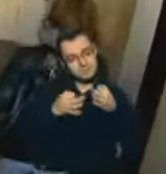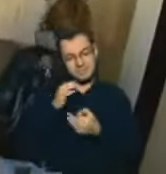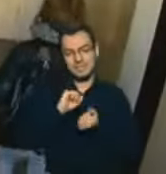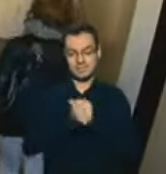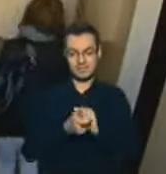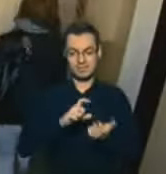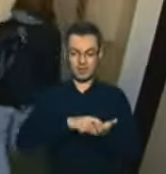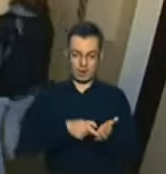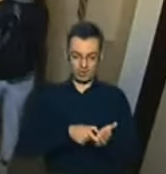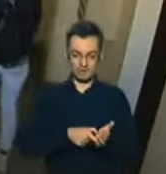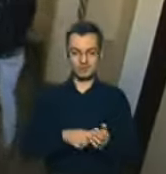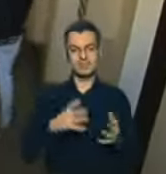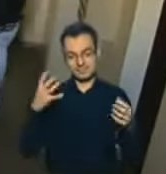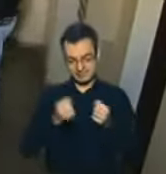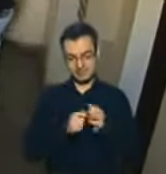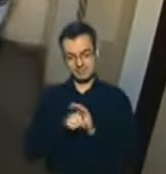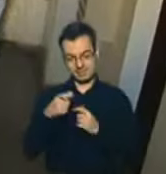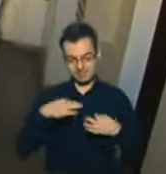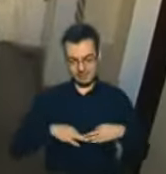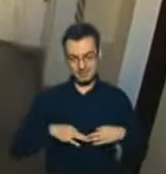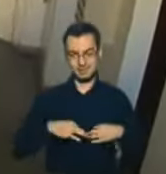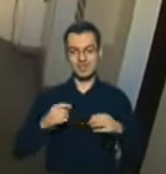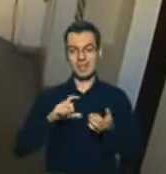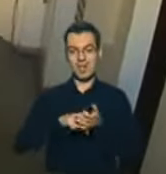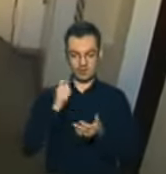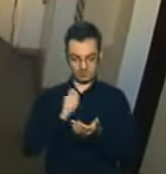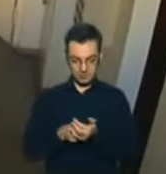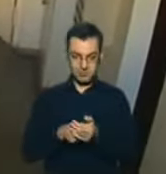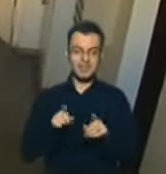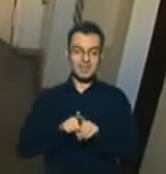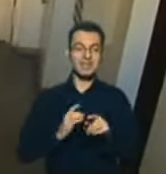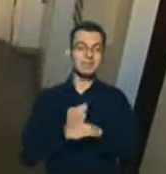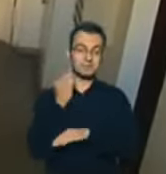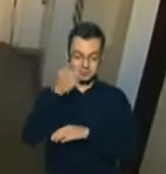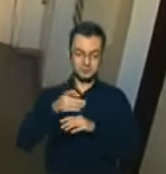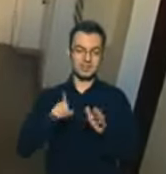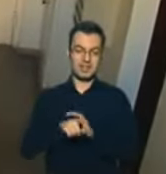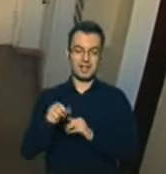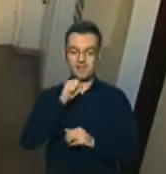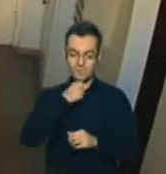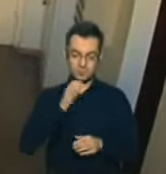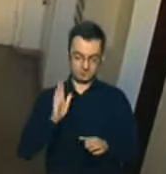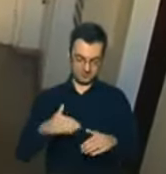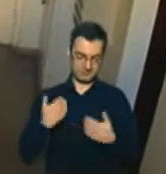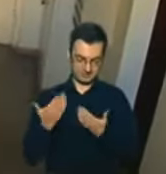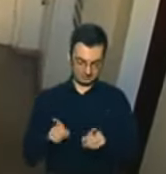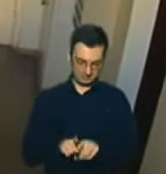zamianę. Znajdziemy dla pani lokal do wykupu, a i na przyszłość będzie coś dla wnuków.